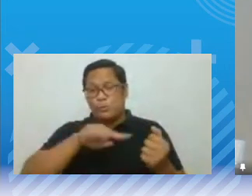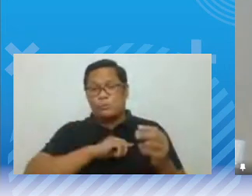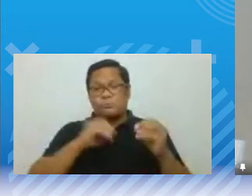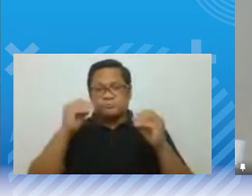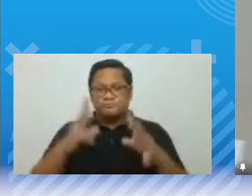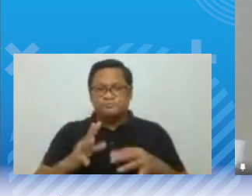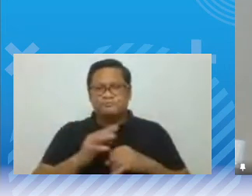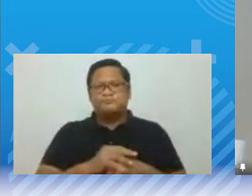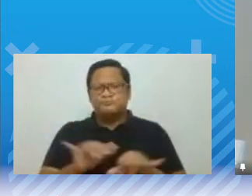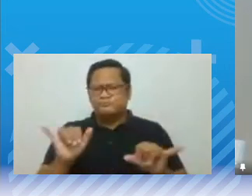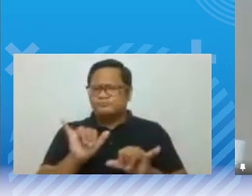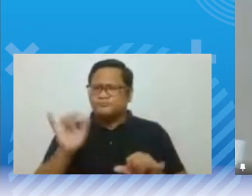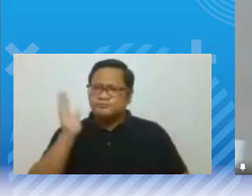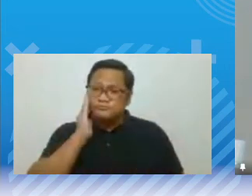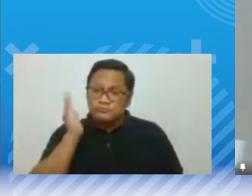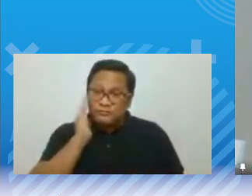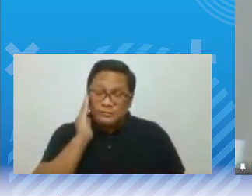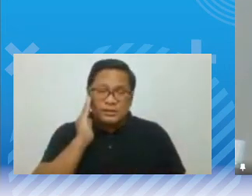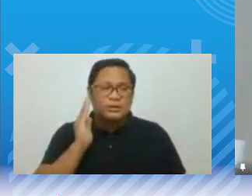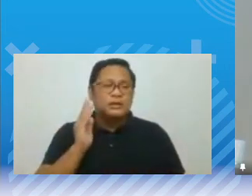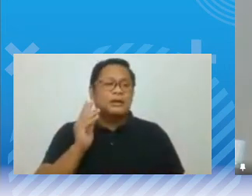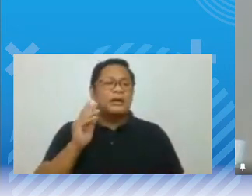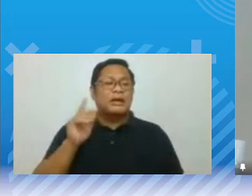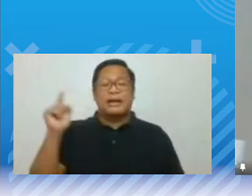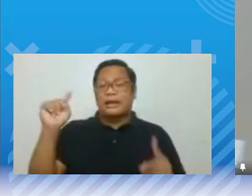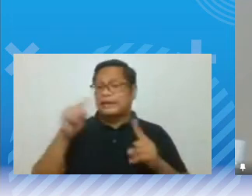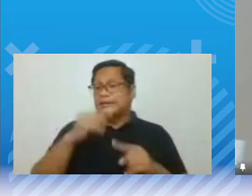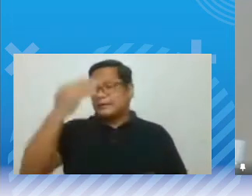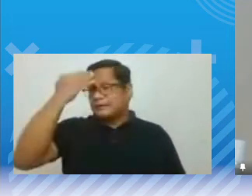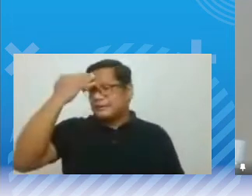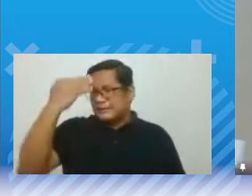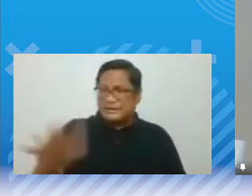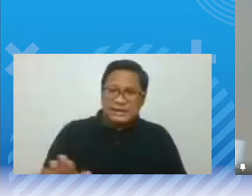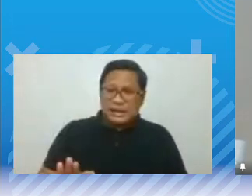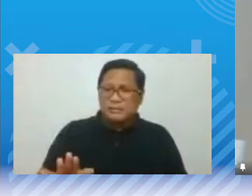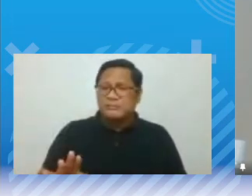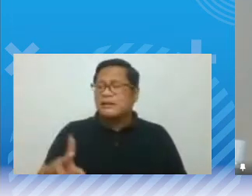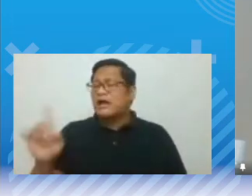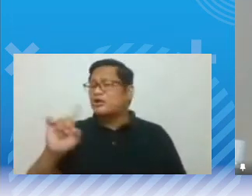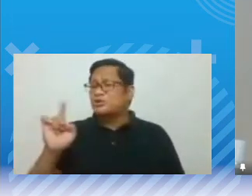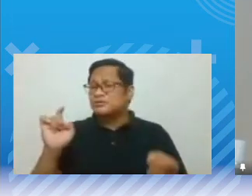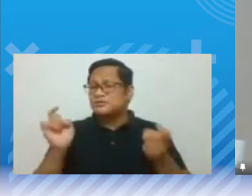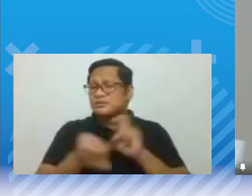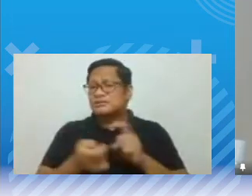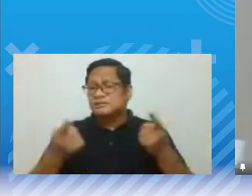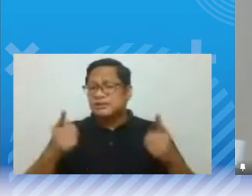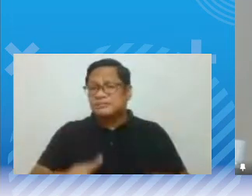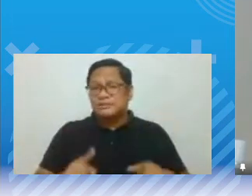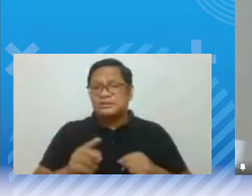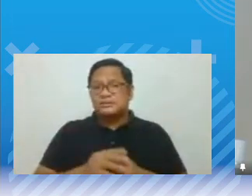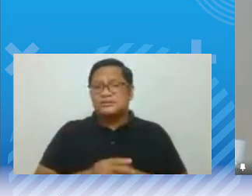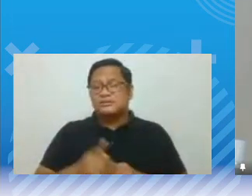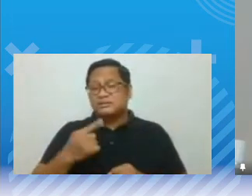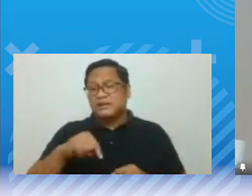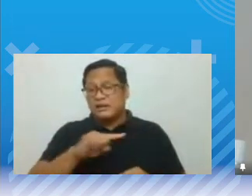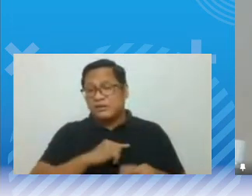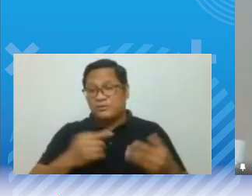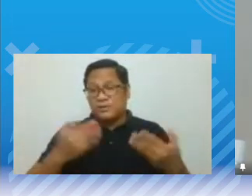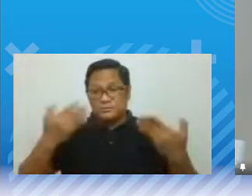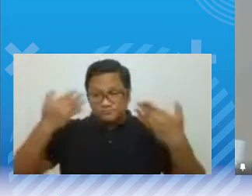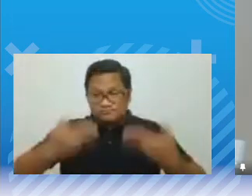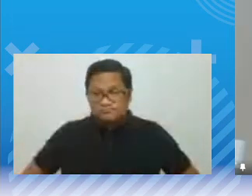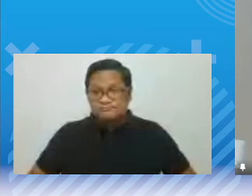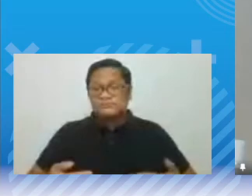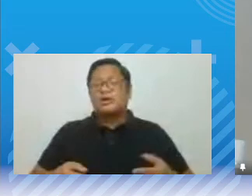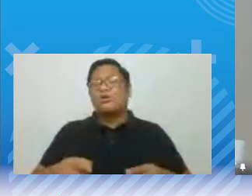also know na hanggat hindi natin nauunawaan yung mga changes na nangyayari sa ating sarili, sa ating kaisipan,